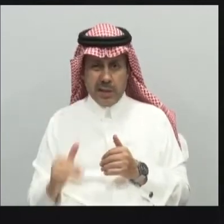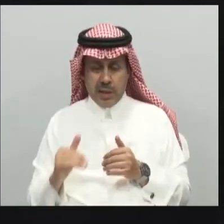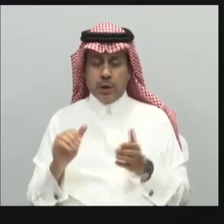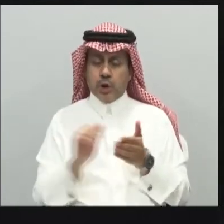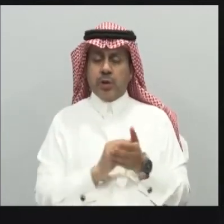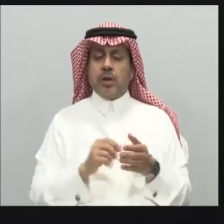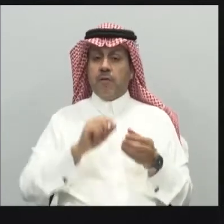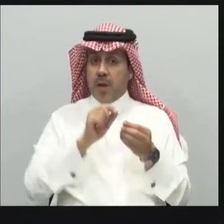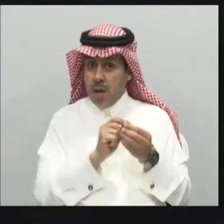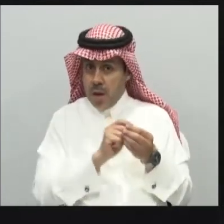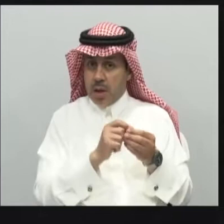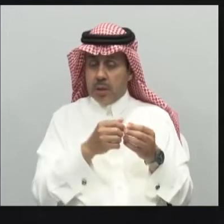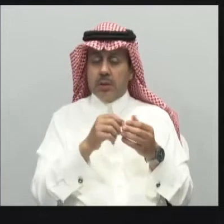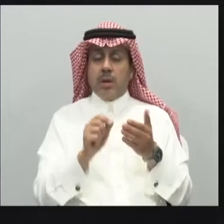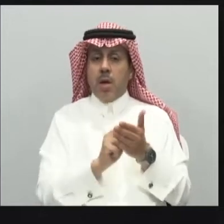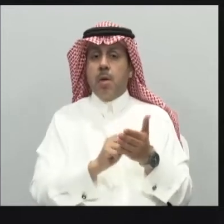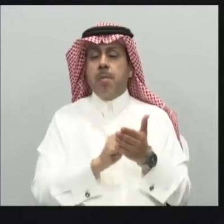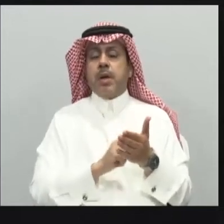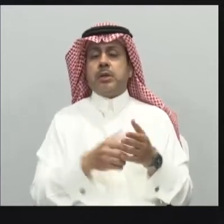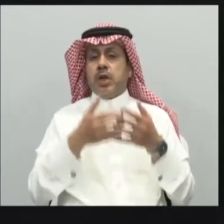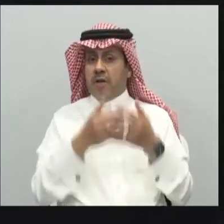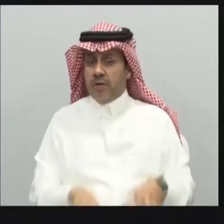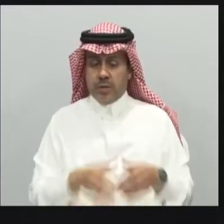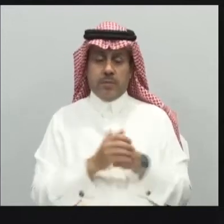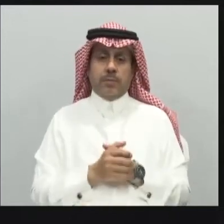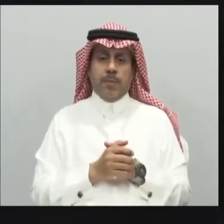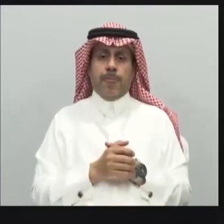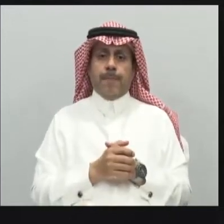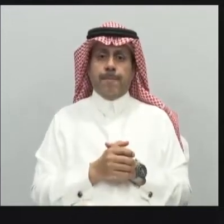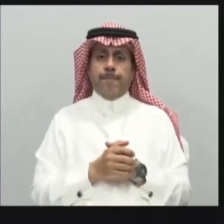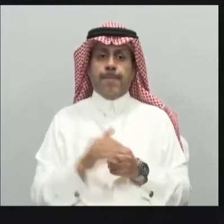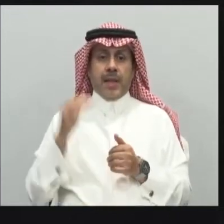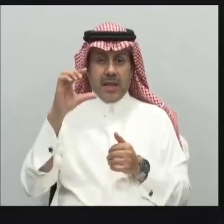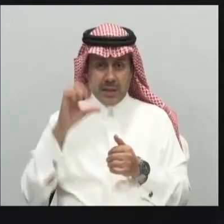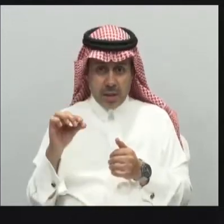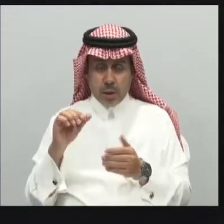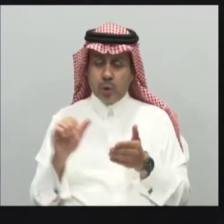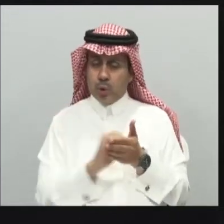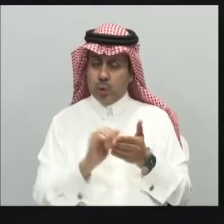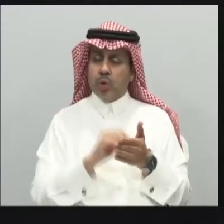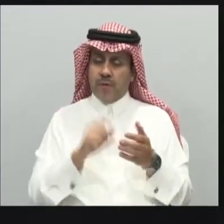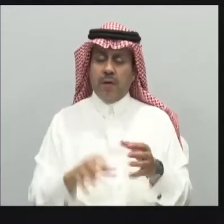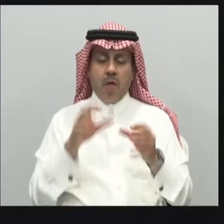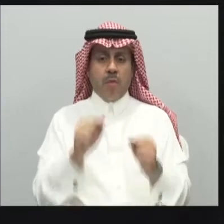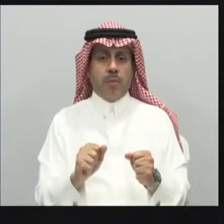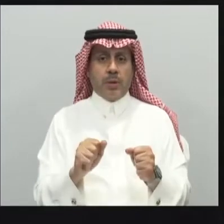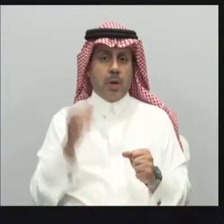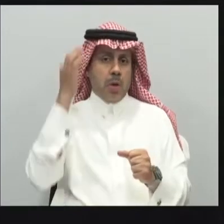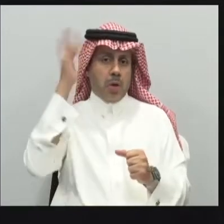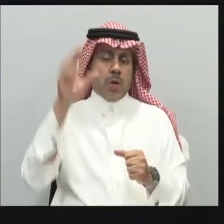العقد يفسد بخلاف ما اذا اختل احد الشروط فيه فيثبت الخيار